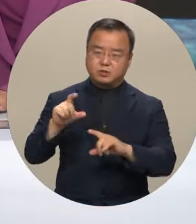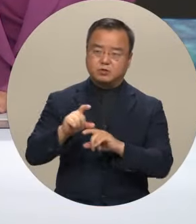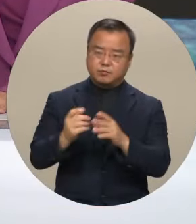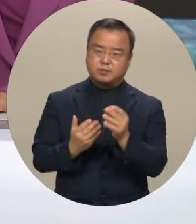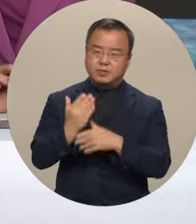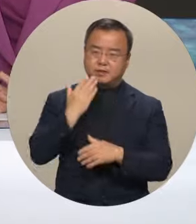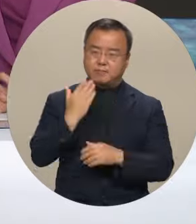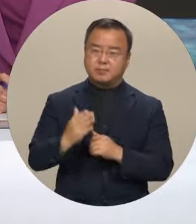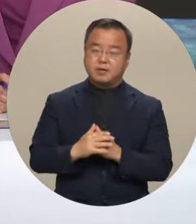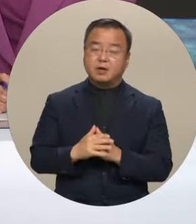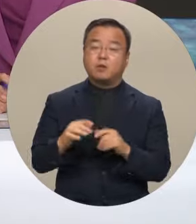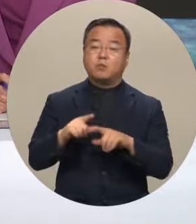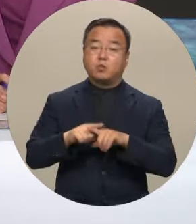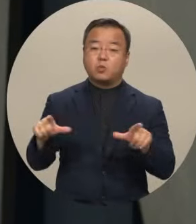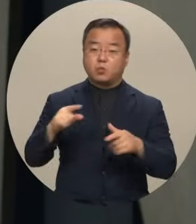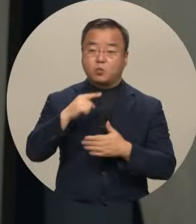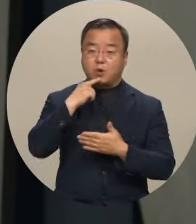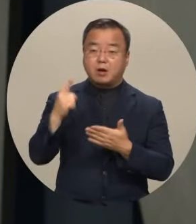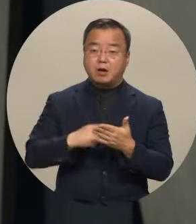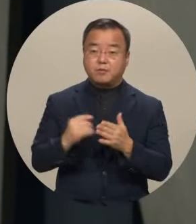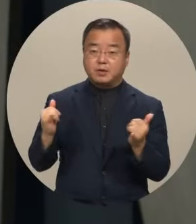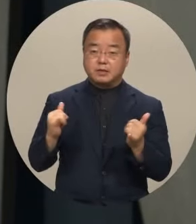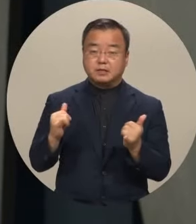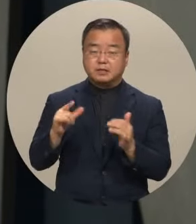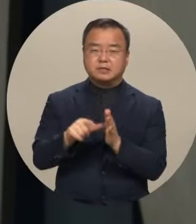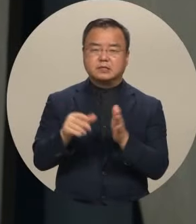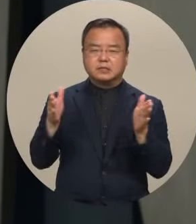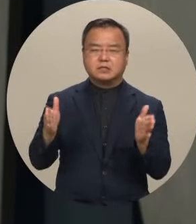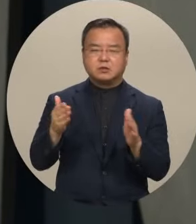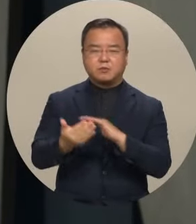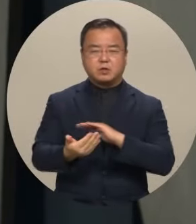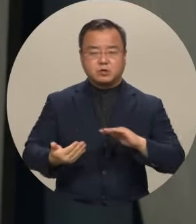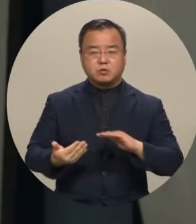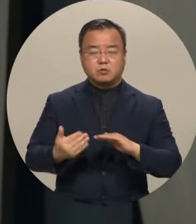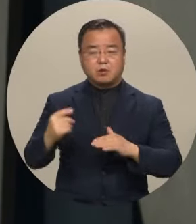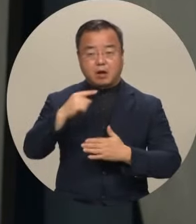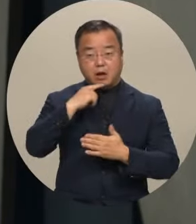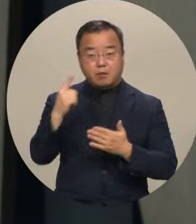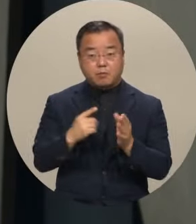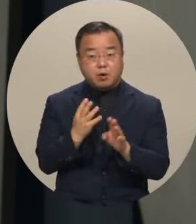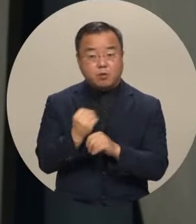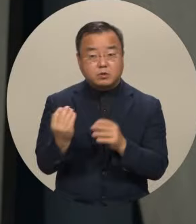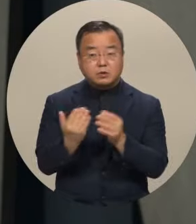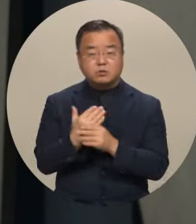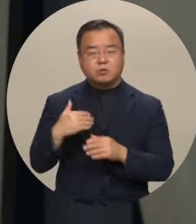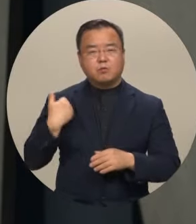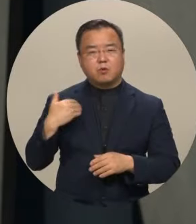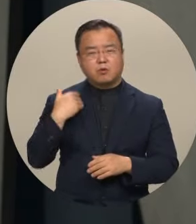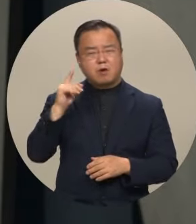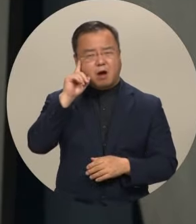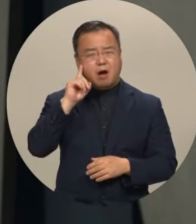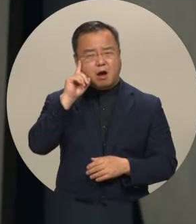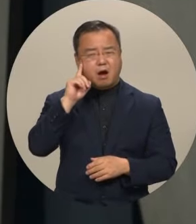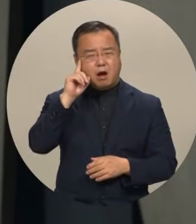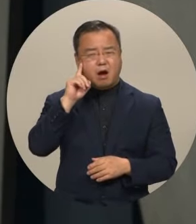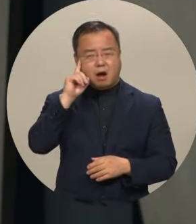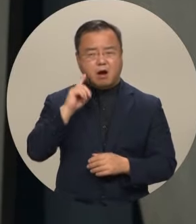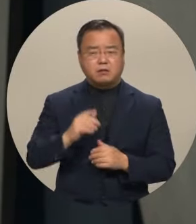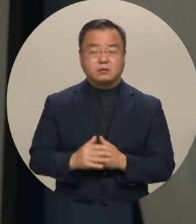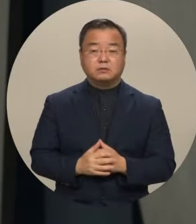있고 그래서 보통 피해자들이 어 그 기간 전에 언제 피해를 당할지 모르기 때문에 정신적으로 스트레스를 대단히 많이 받아요